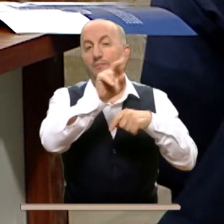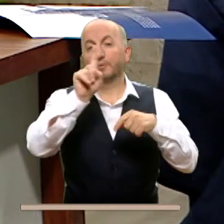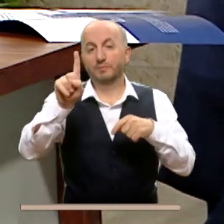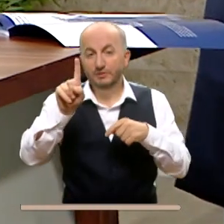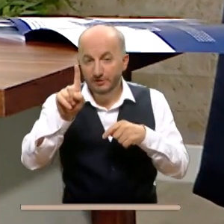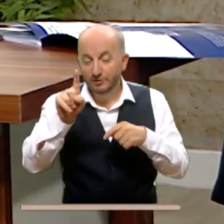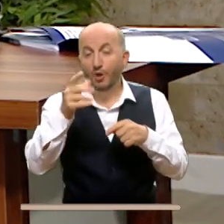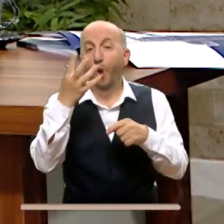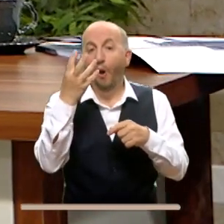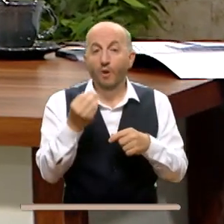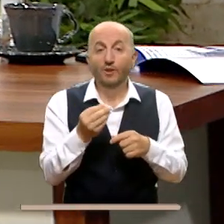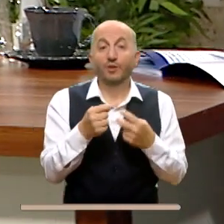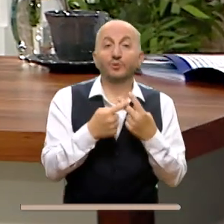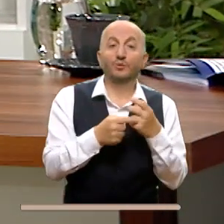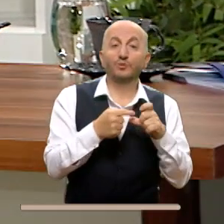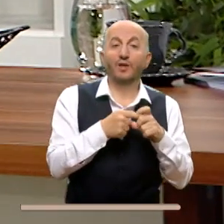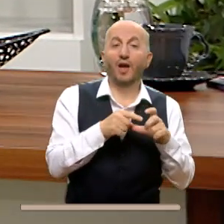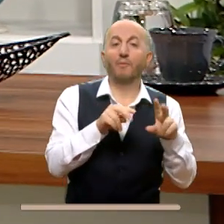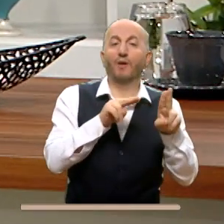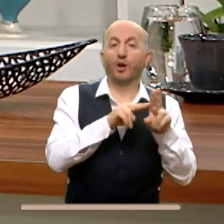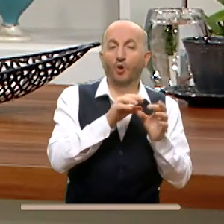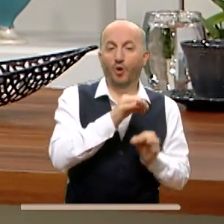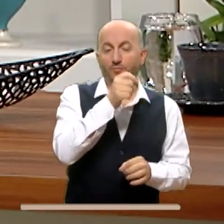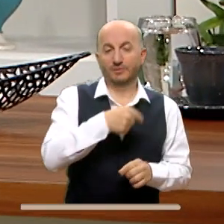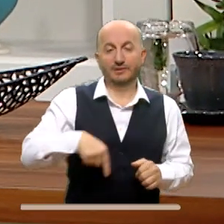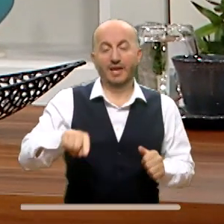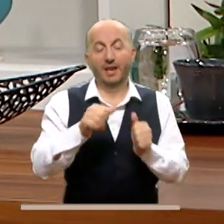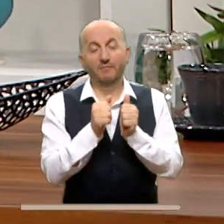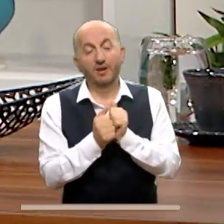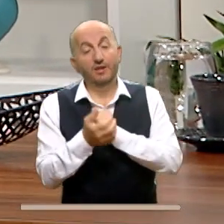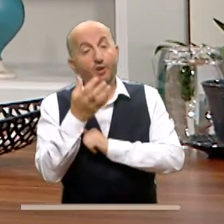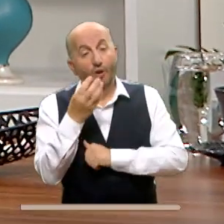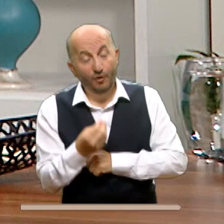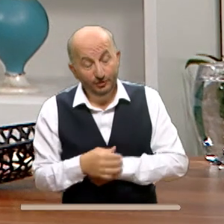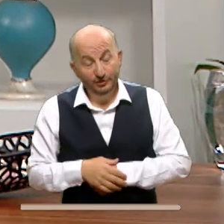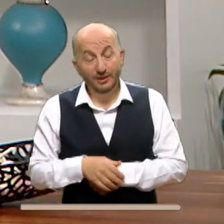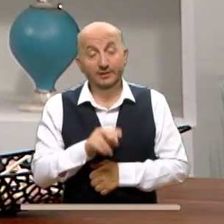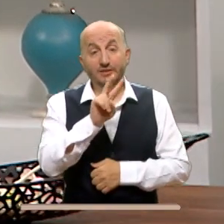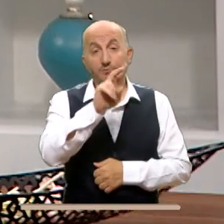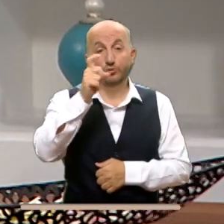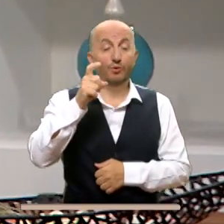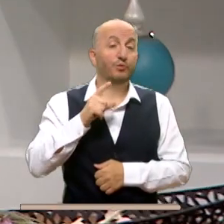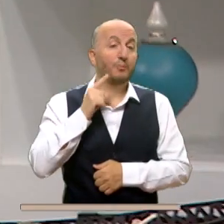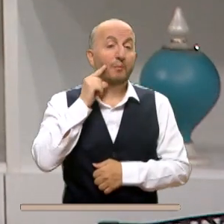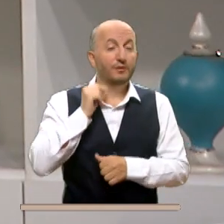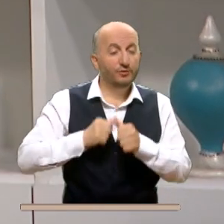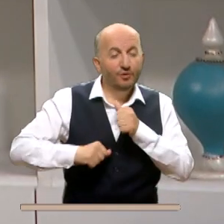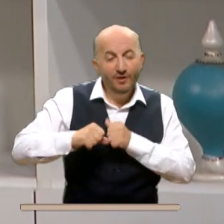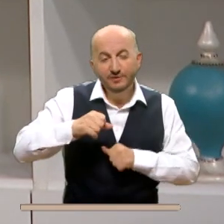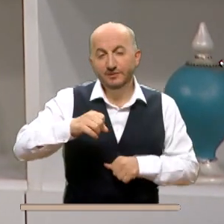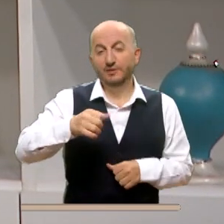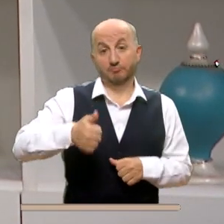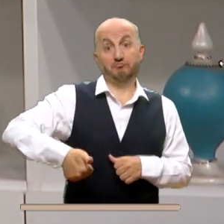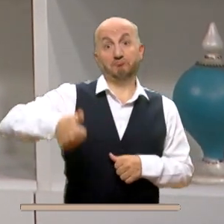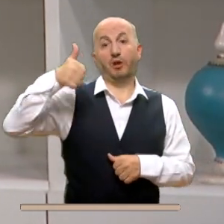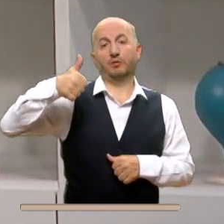Lisesi mezunu olan Yunus Emre Kök. Bizlerle birlikte olacak. Şimdi 29 Mayıs Üniversitesi Rektörü Mustafa Hocam'la birlikte